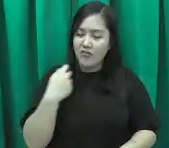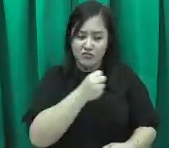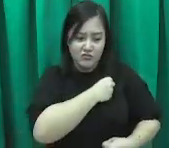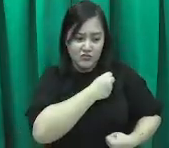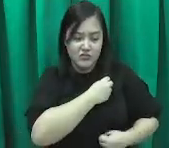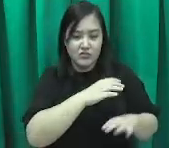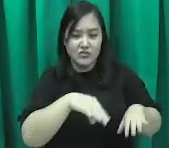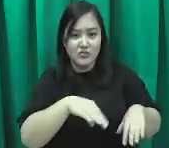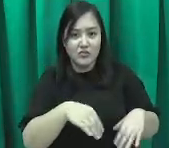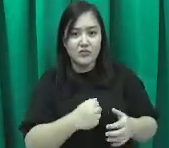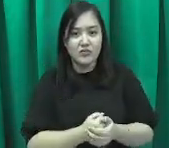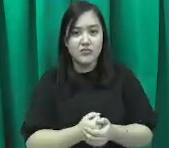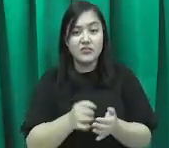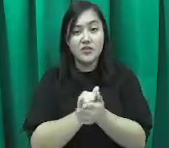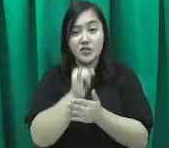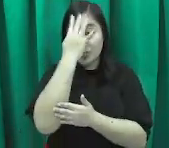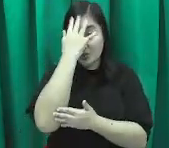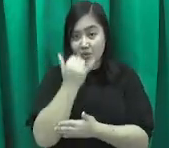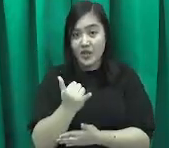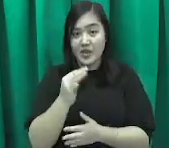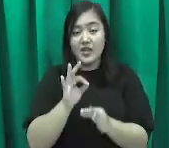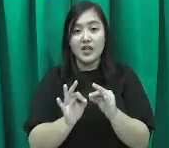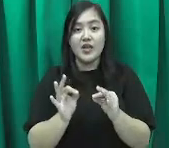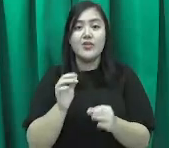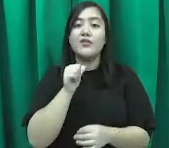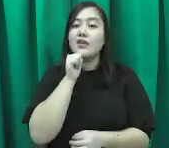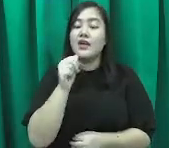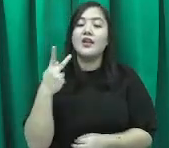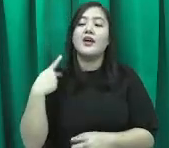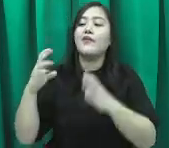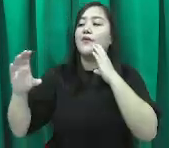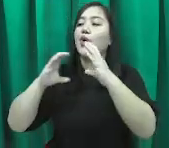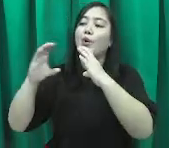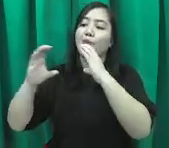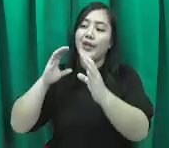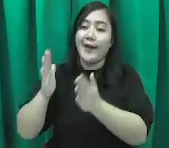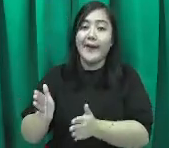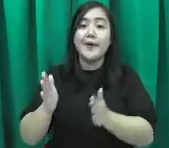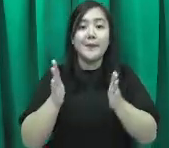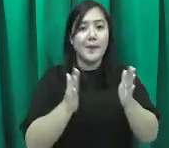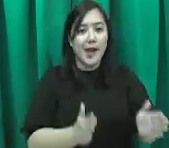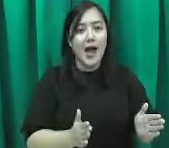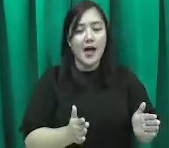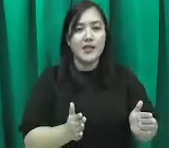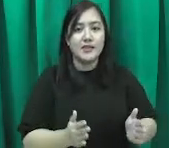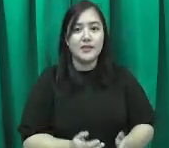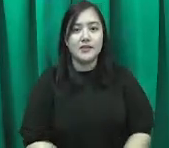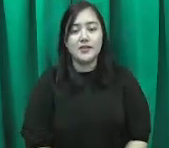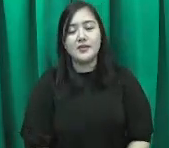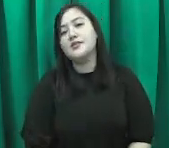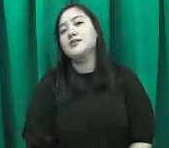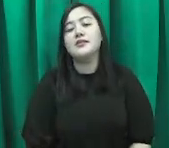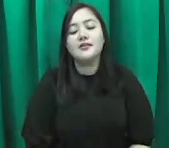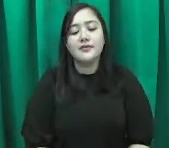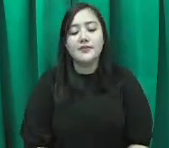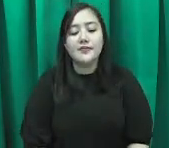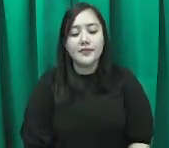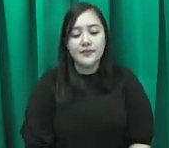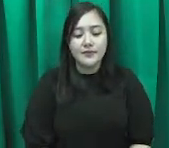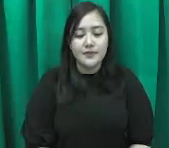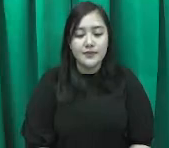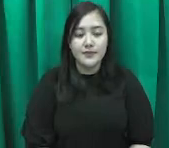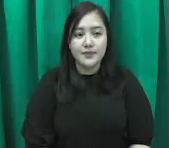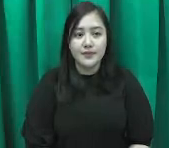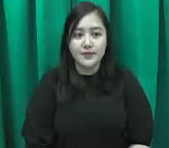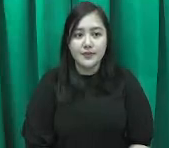hindi mo nakausap yung wife mo, kung ikaw yung lalaki, ikaw yung sundalo doon, at hindi mo na briefing yung wife mo na eto